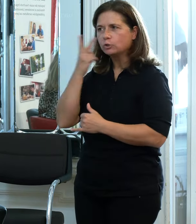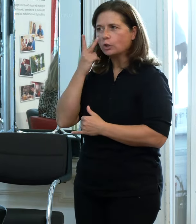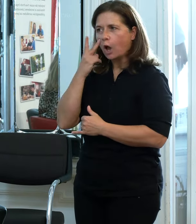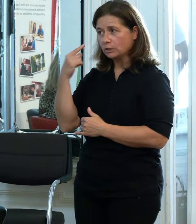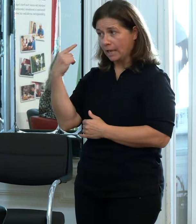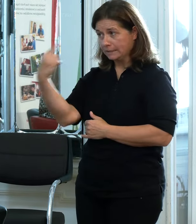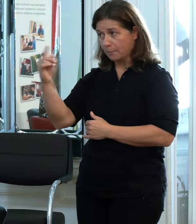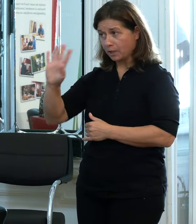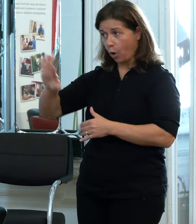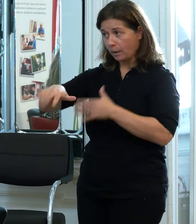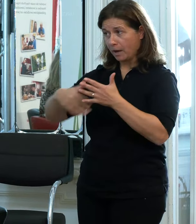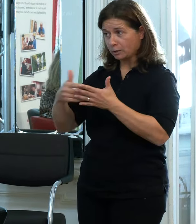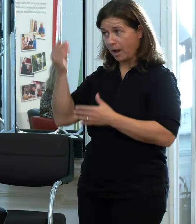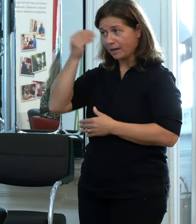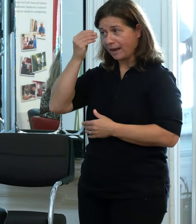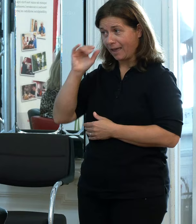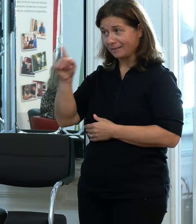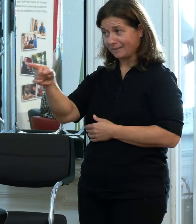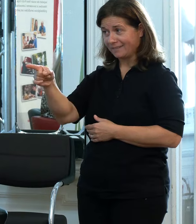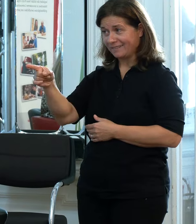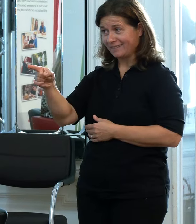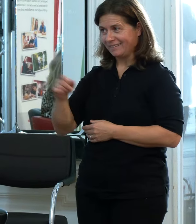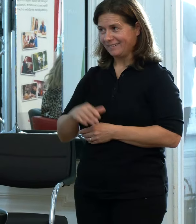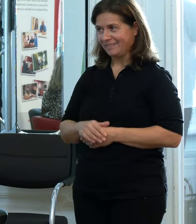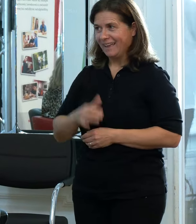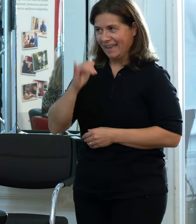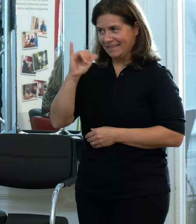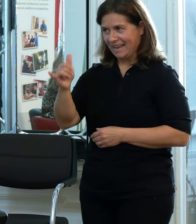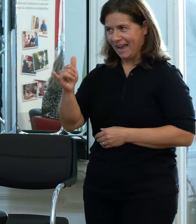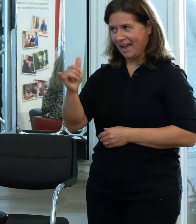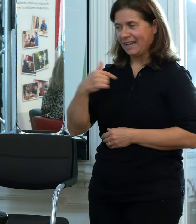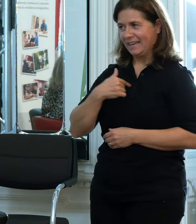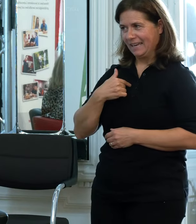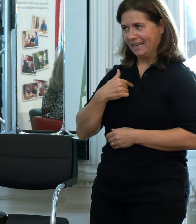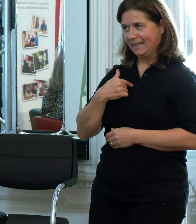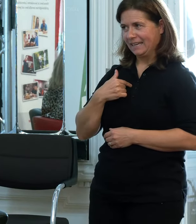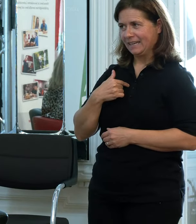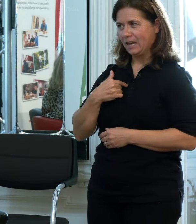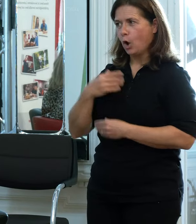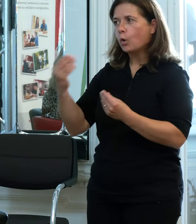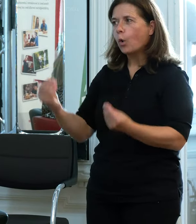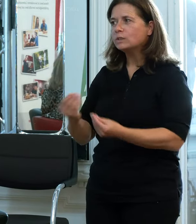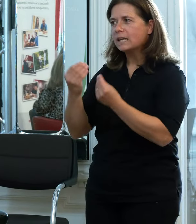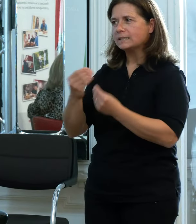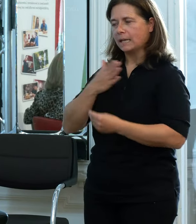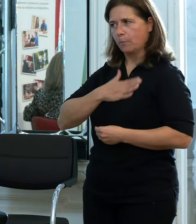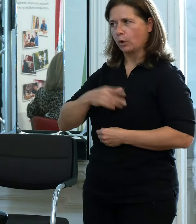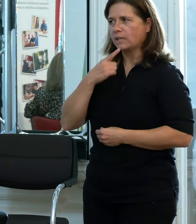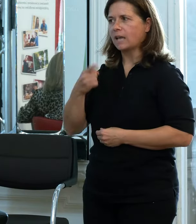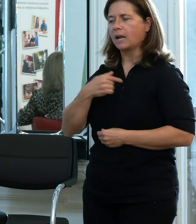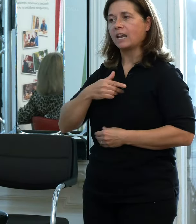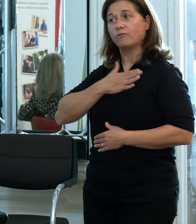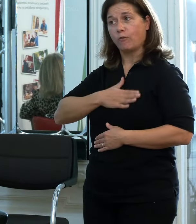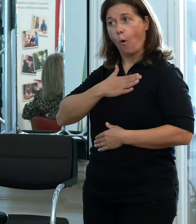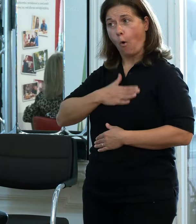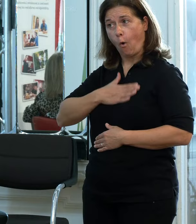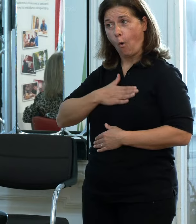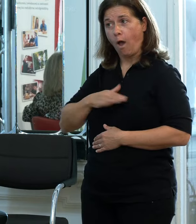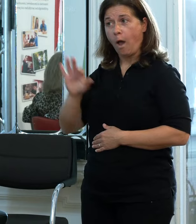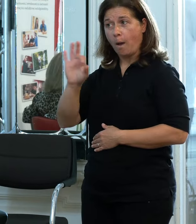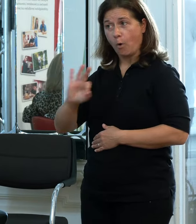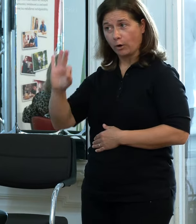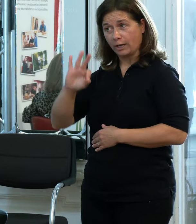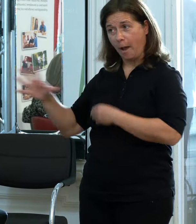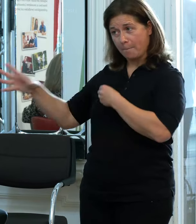auch Gebärdensprache gelernt? Ja, also ich muss grundsätzlich einmal sagen, ich bin sehr froh, dass die Monika